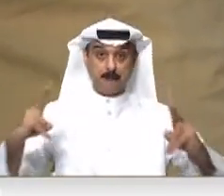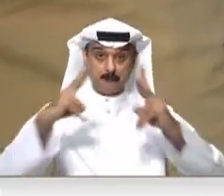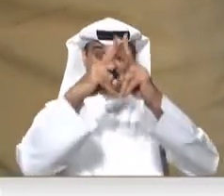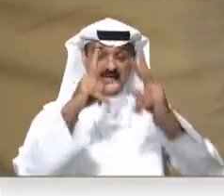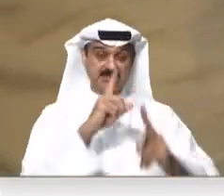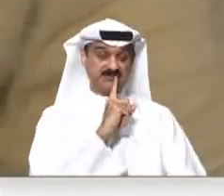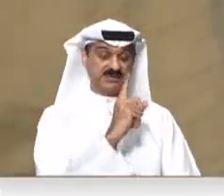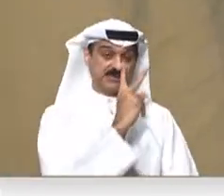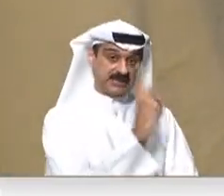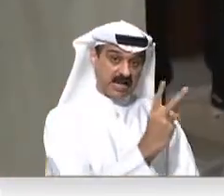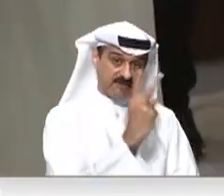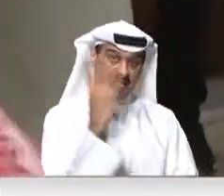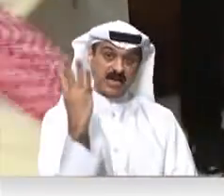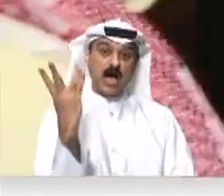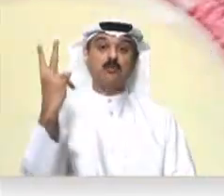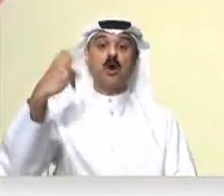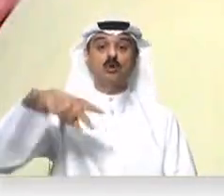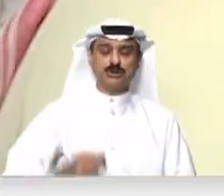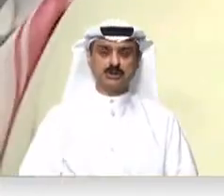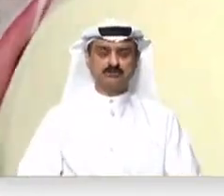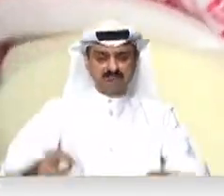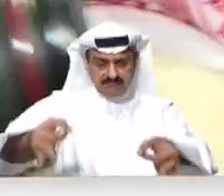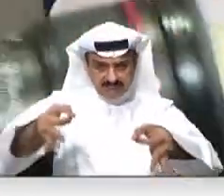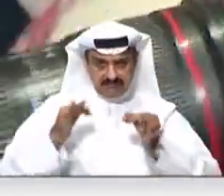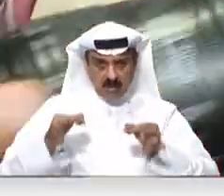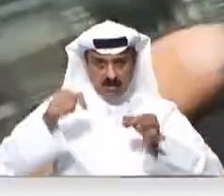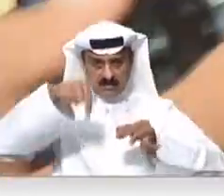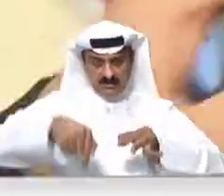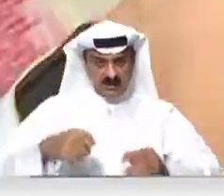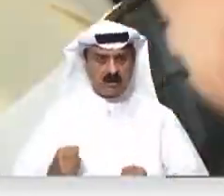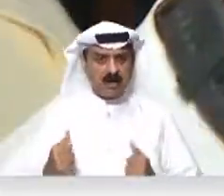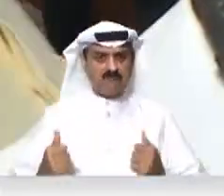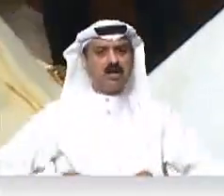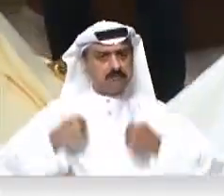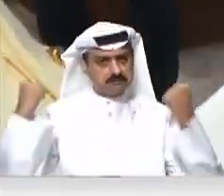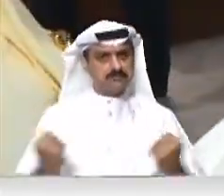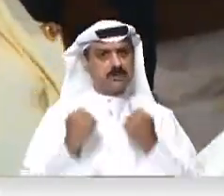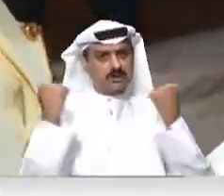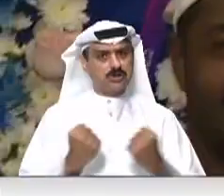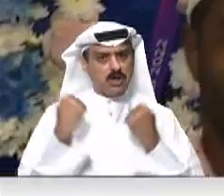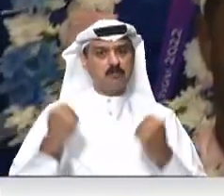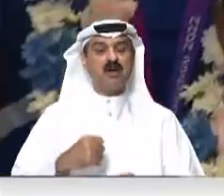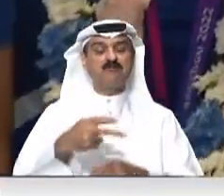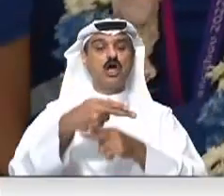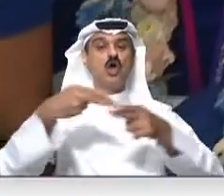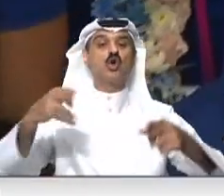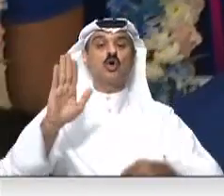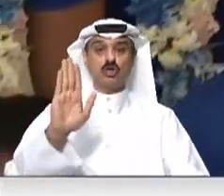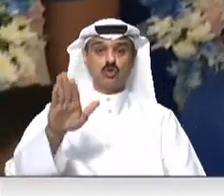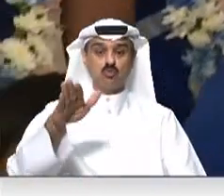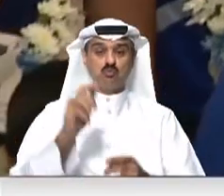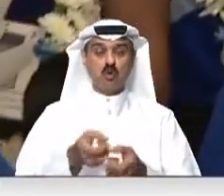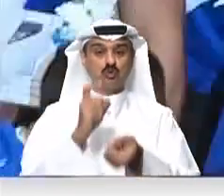2024، فبالعزيمة والإصرار سيكون أزرق اليد حاضرا بقوة في